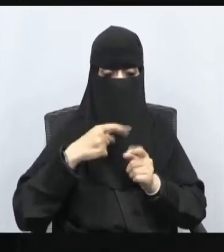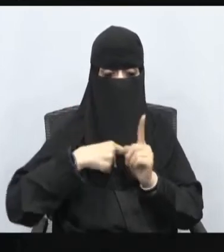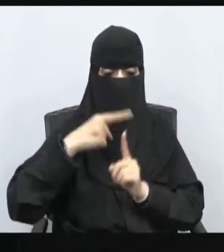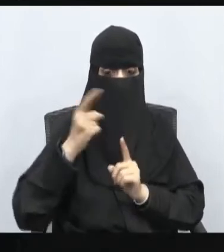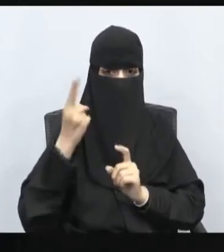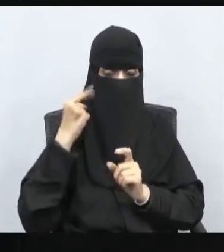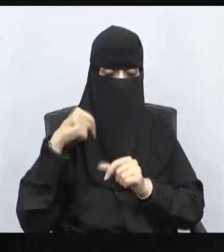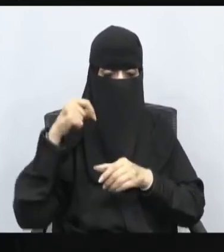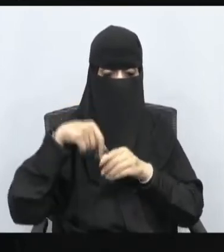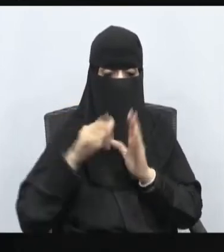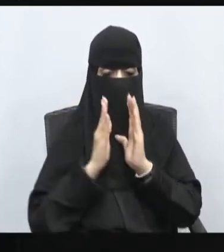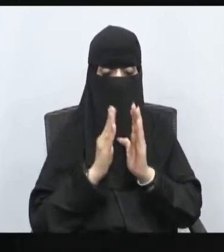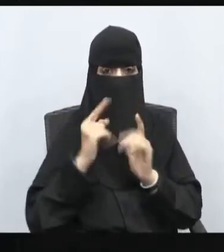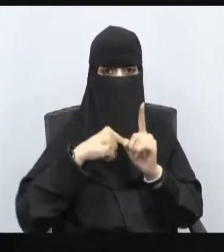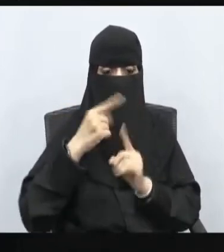درجة الحرارة،